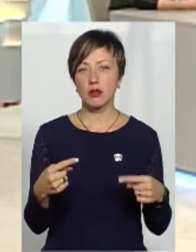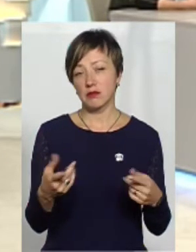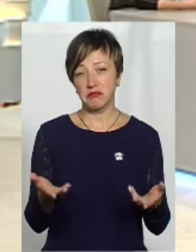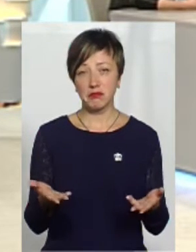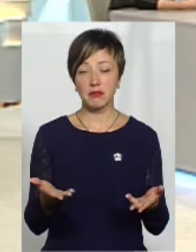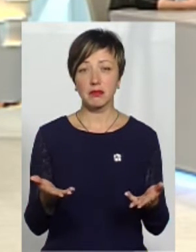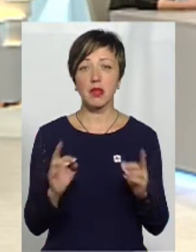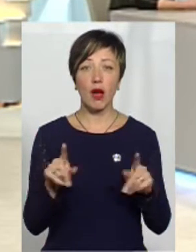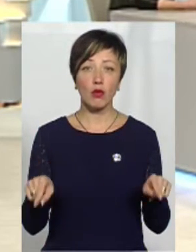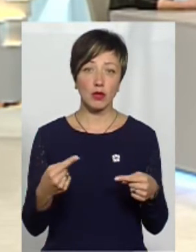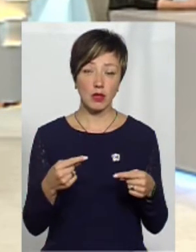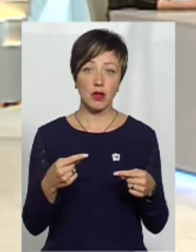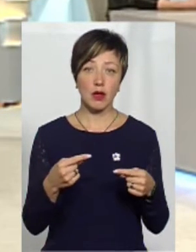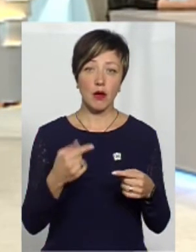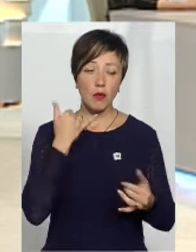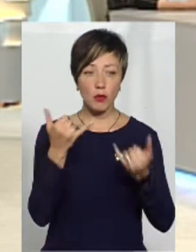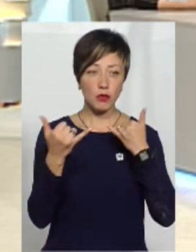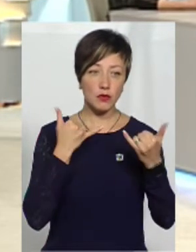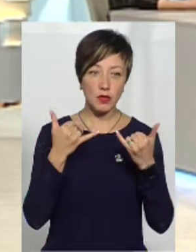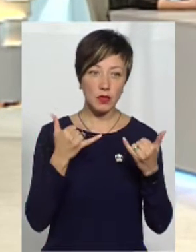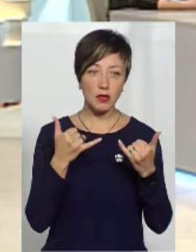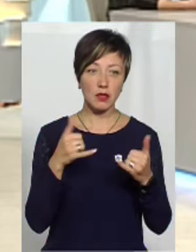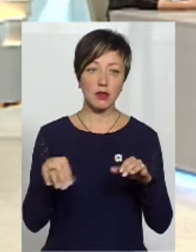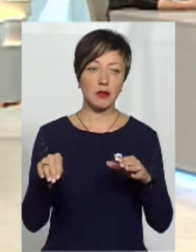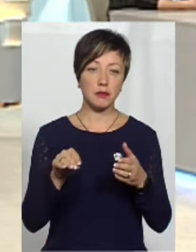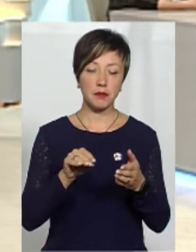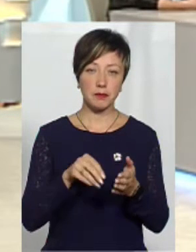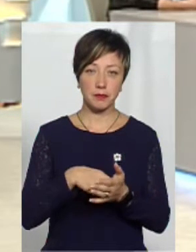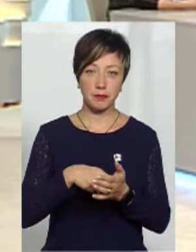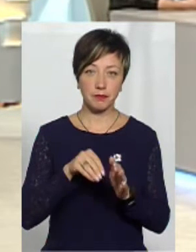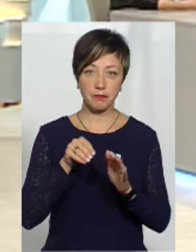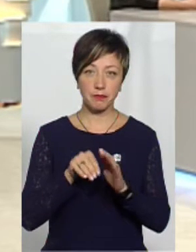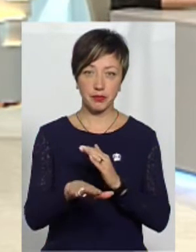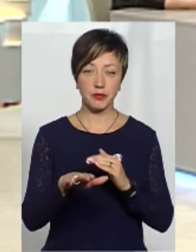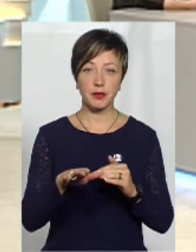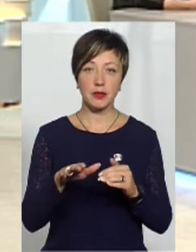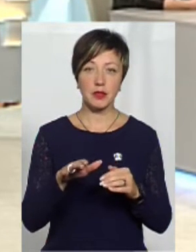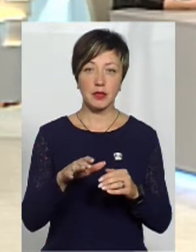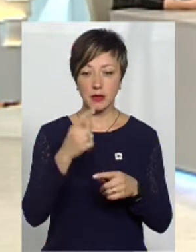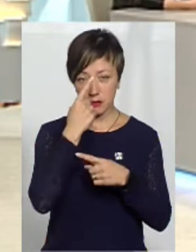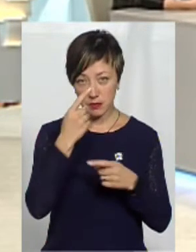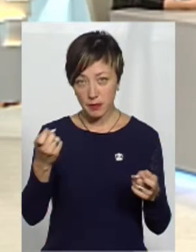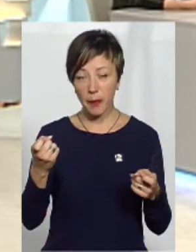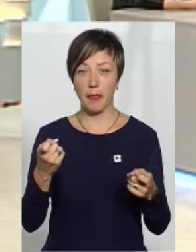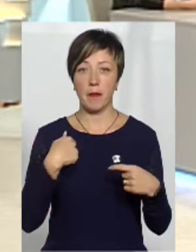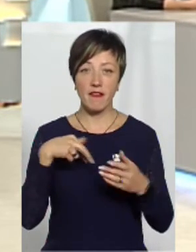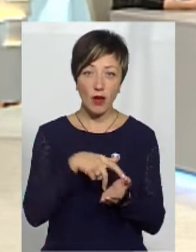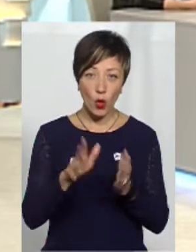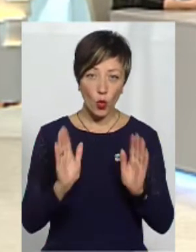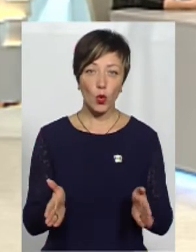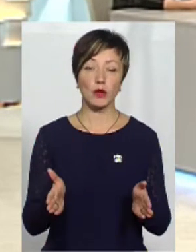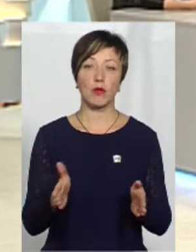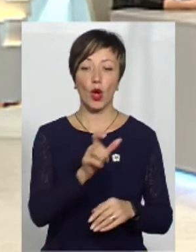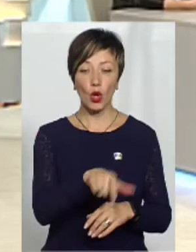Як організовували? Одні позвонили, кинули, ми написали заяву, що ми виходимо. От,